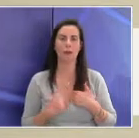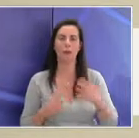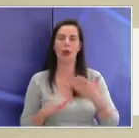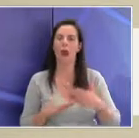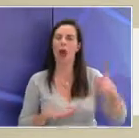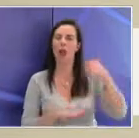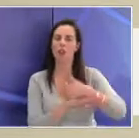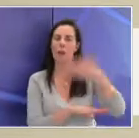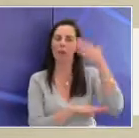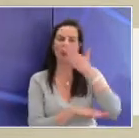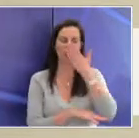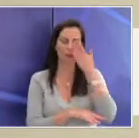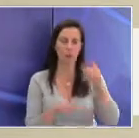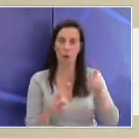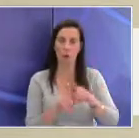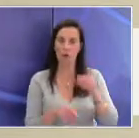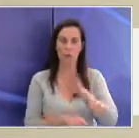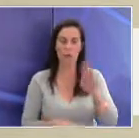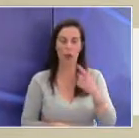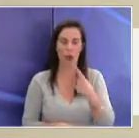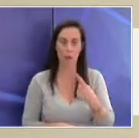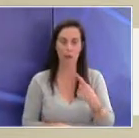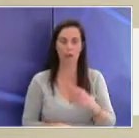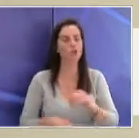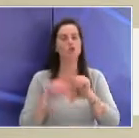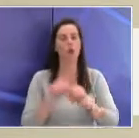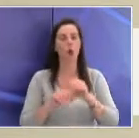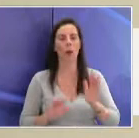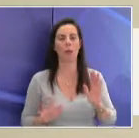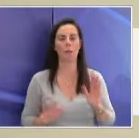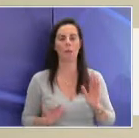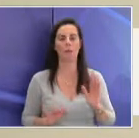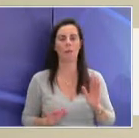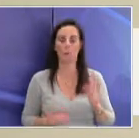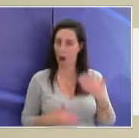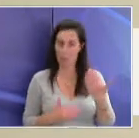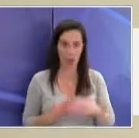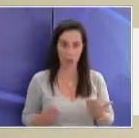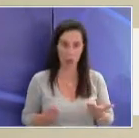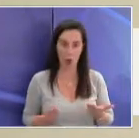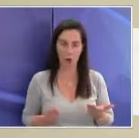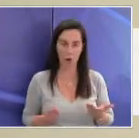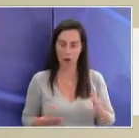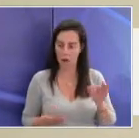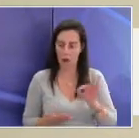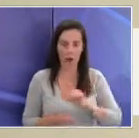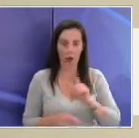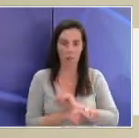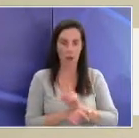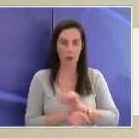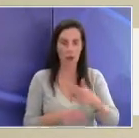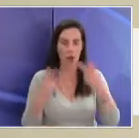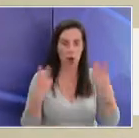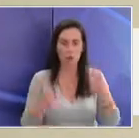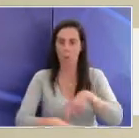ראשי מדינות שמתייצבים, כפי שנתניהו אומר, שעומדים מחוץ לחדר שלו? בסופו של דבר, ברגעי ההחלטה, אם זה